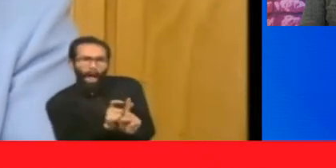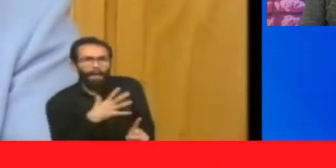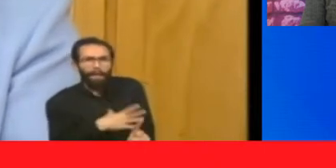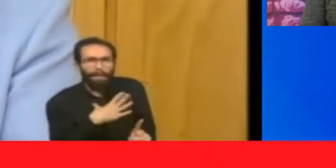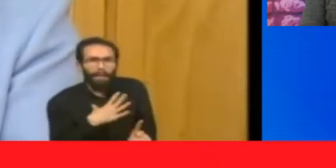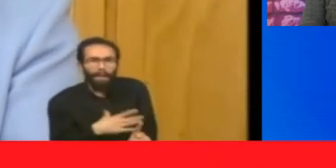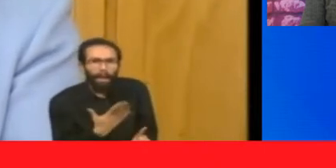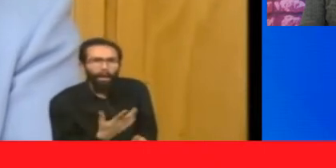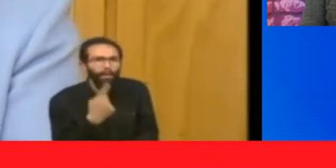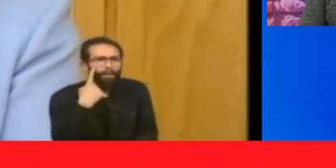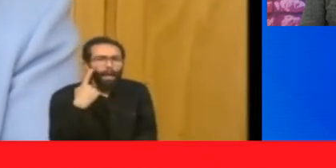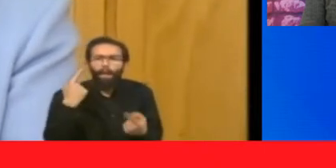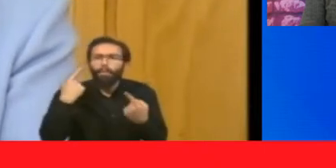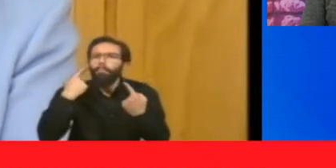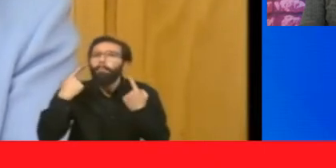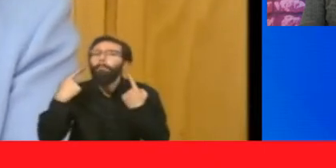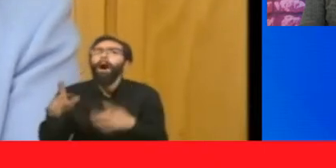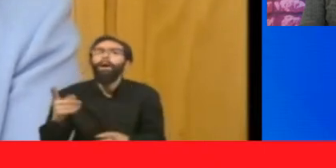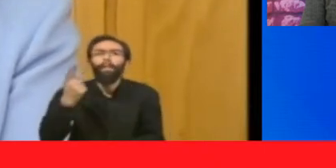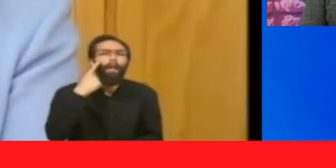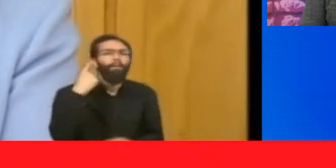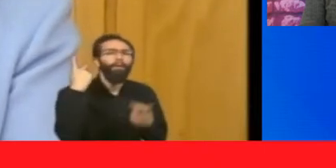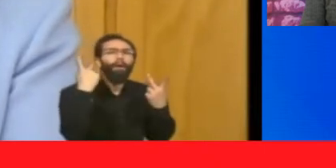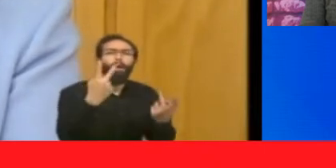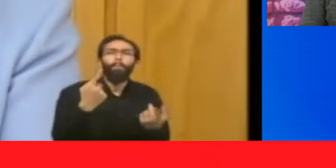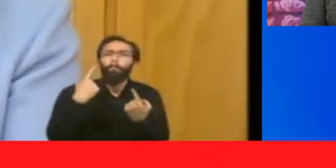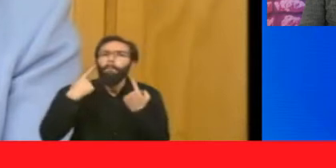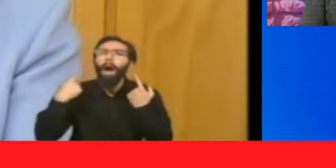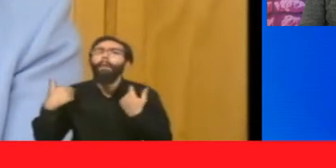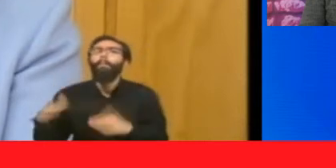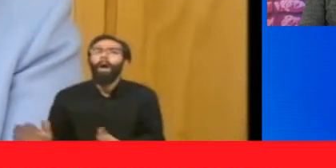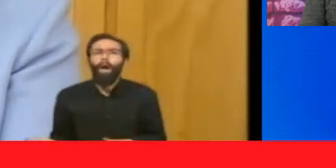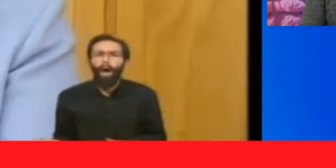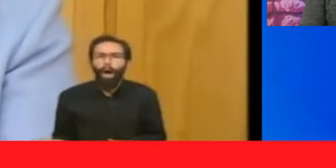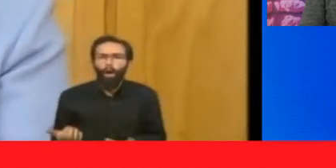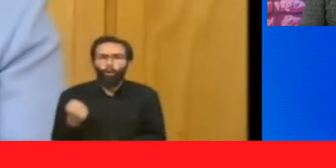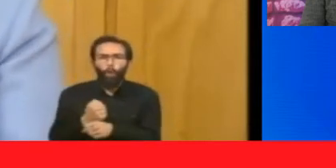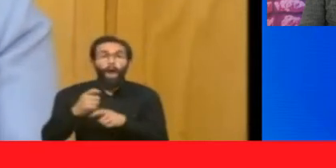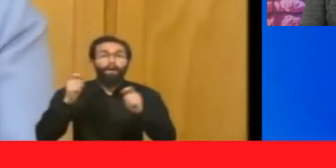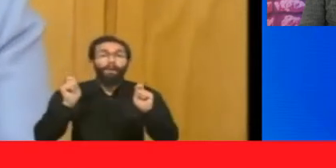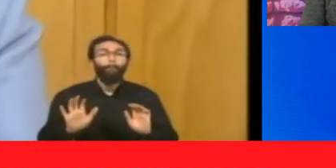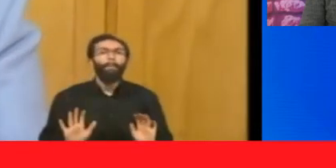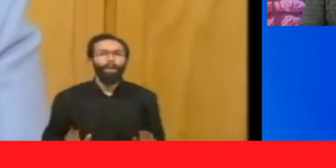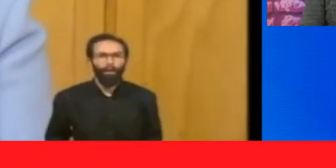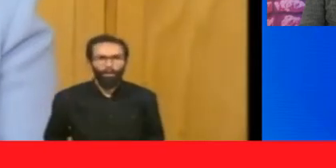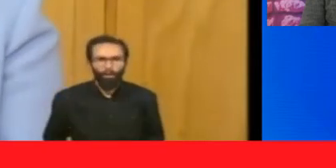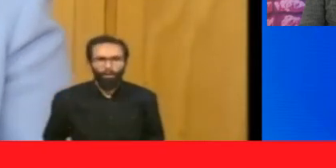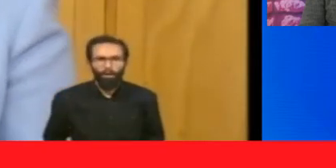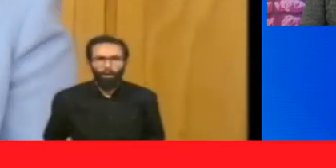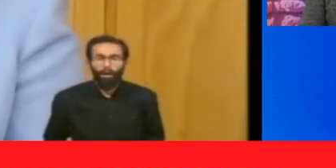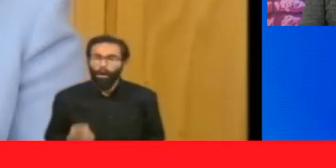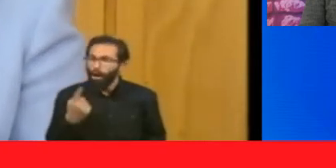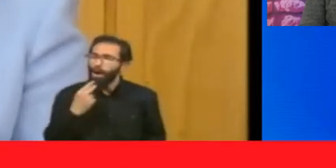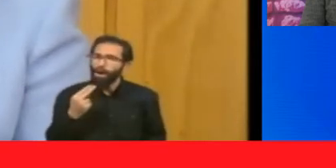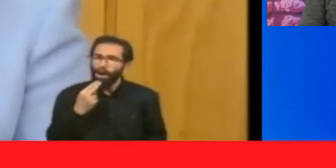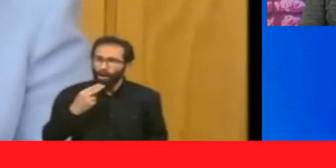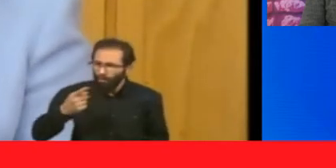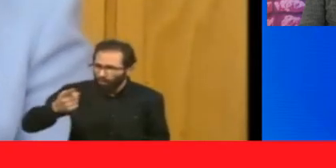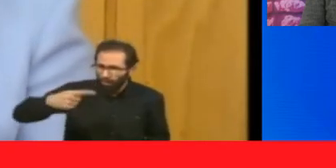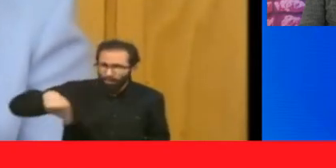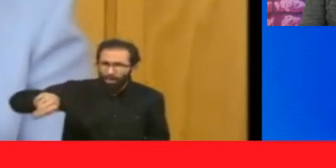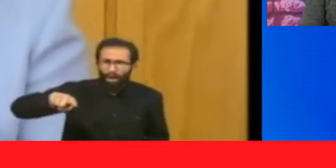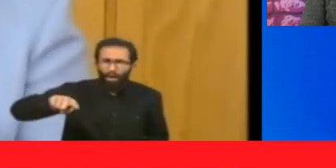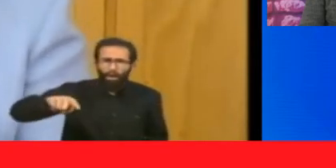durduramayarak görevi yerine getirilmemiştir. Bu kadınlar binlercesi gibi bir daha